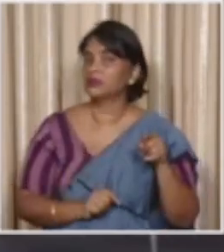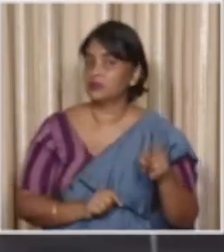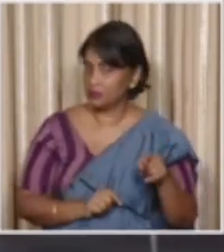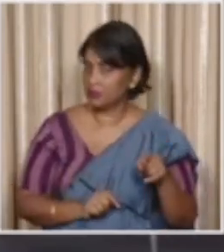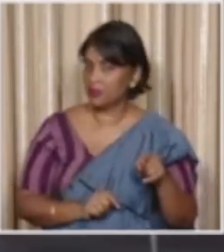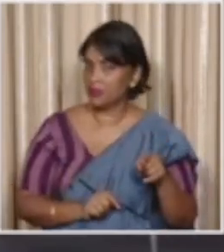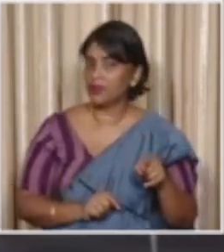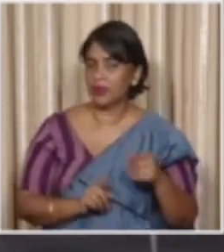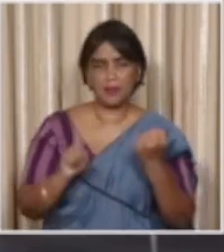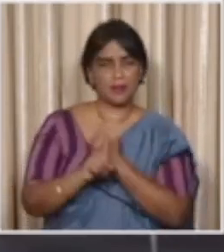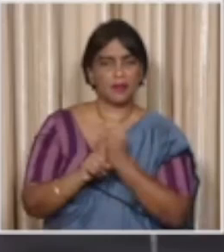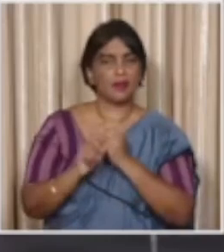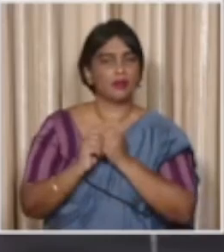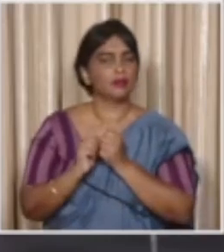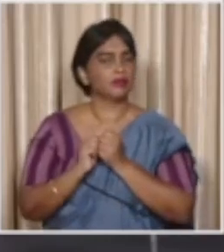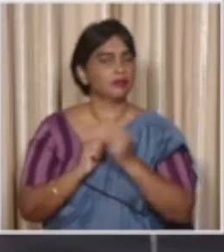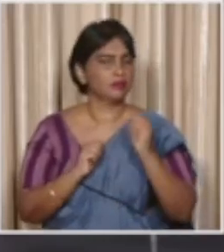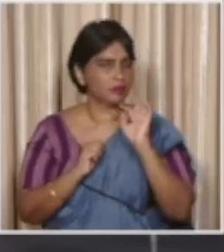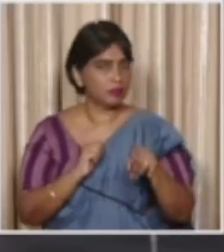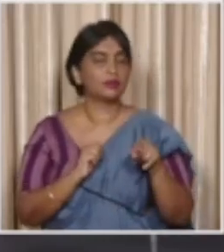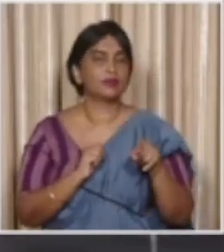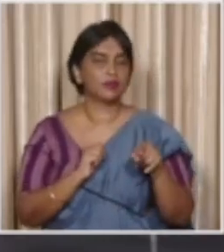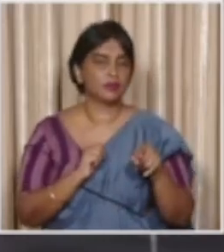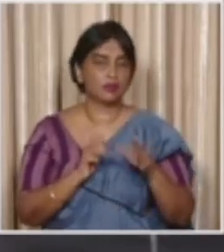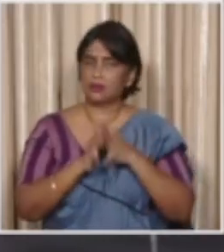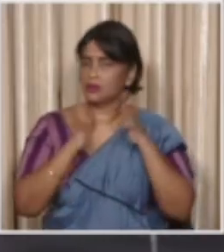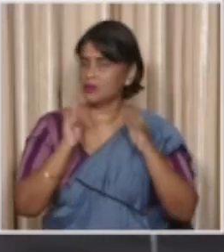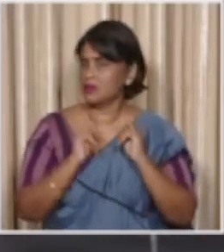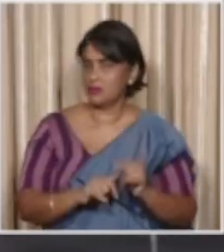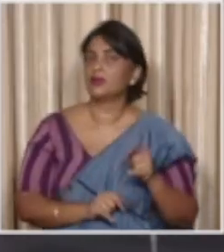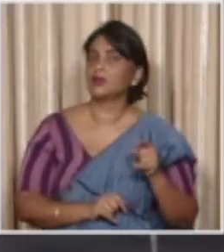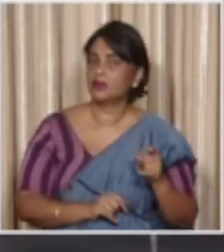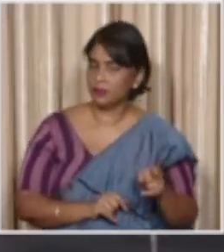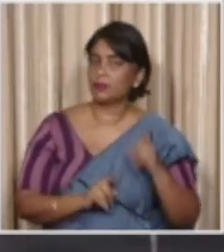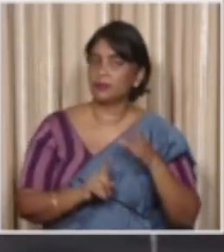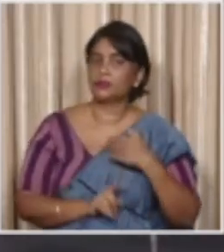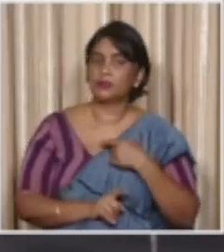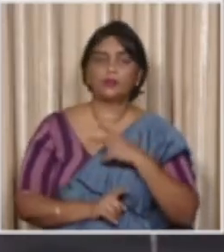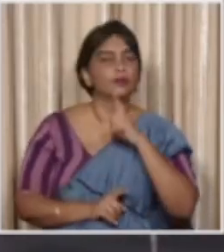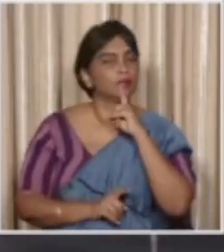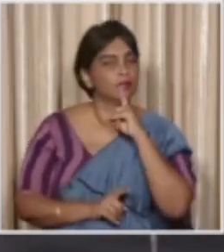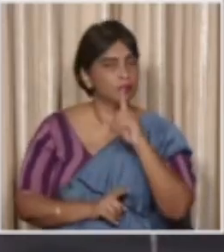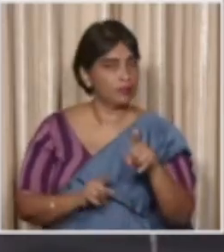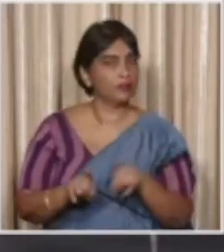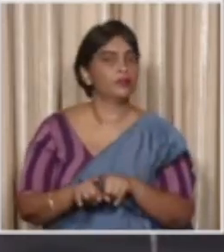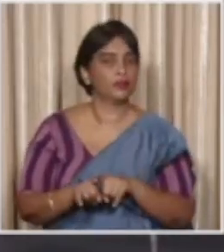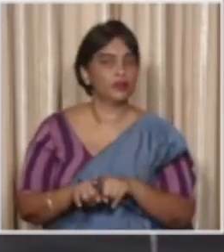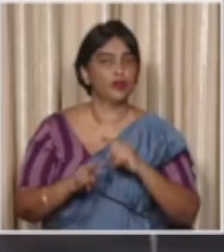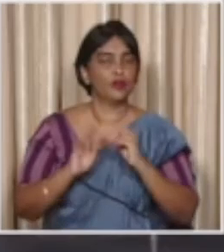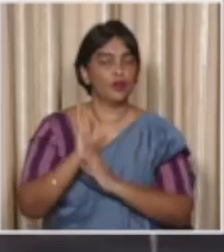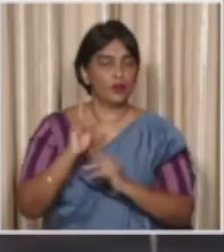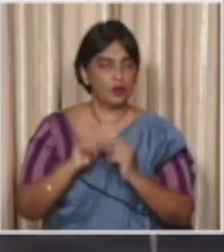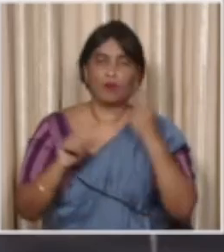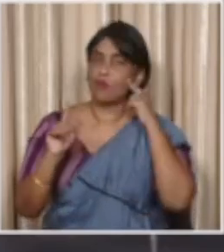මේ බලපෑම් සහගත මෙහෙයුමක් දරනවා නම් ඒක ඉතාම අයුක්ති සහගතයි. එහෙනම් බා ඔබතුමා කියු පරිදි විදේශ ඇමතුමාගෙන්